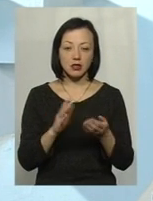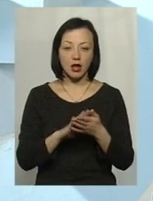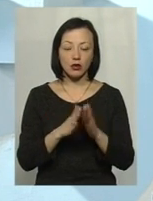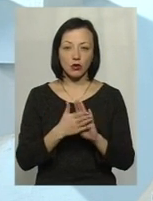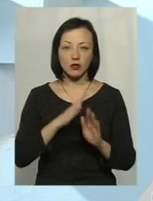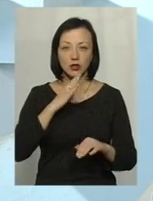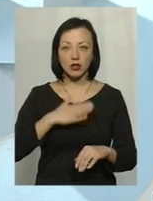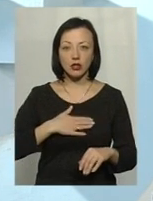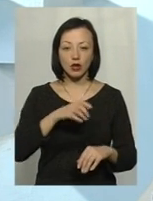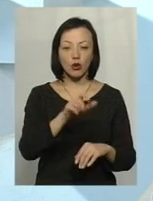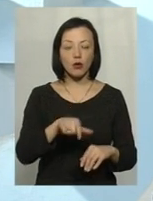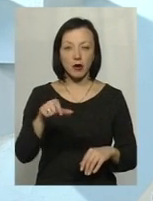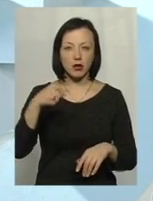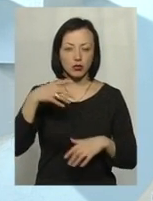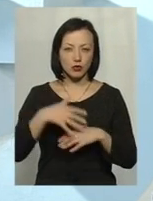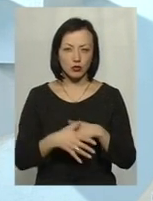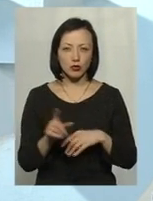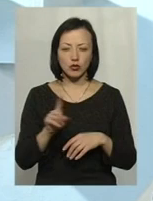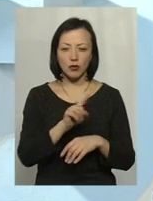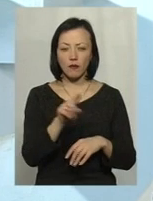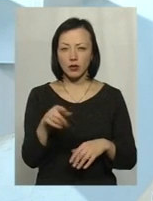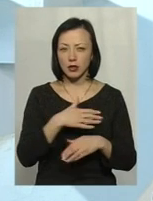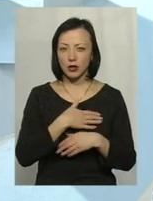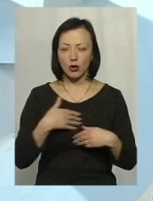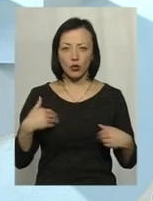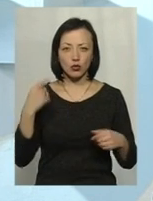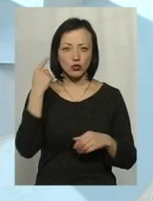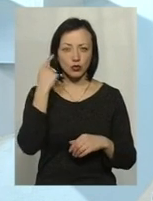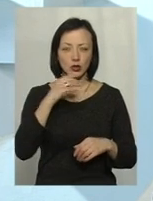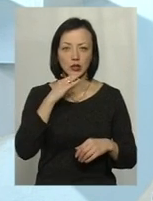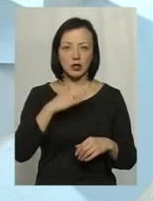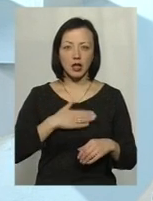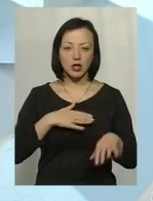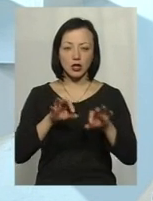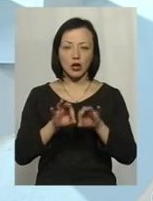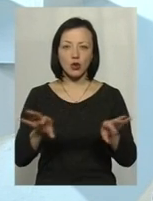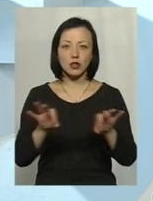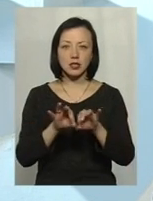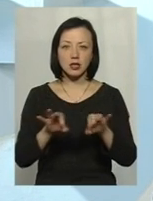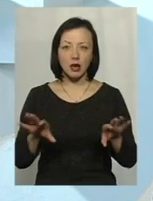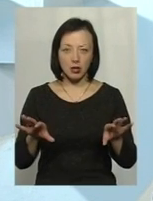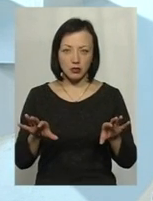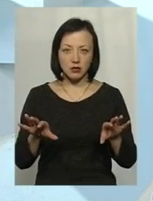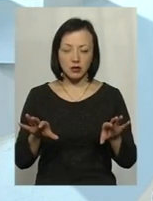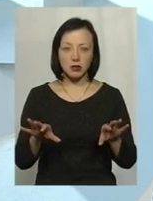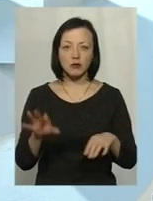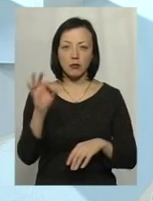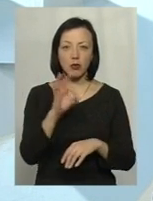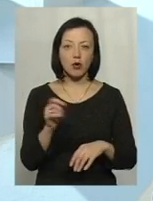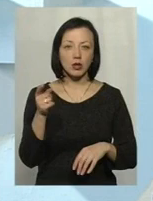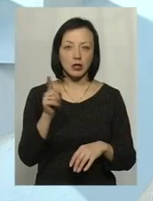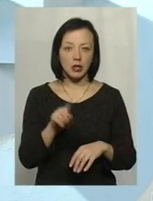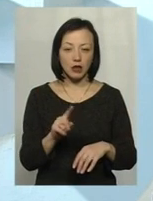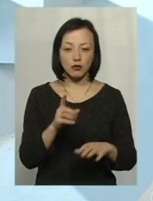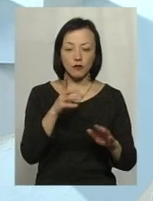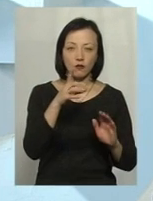громадян, зрозуміло, що вони не хочуть чути наших роз'яснювальних таких посилів про те, що в тому чи